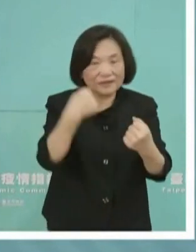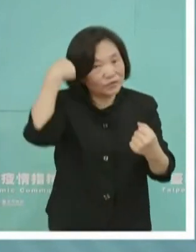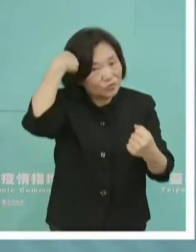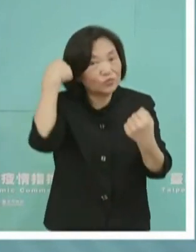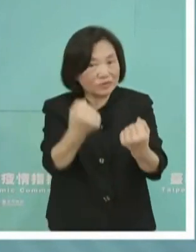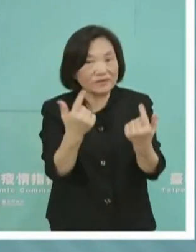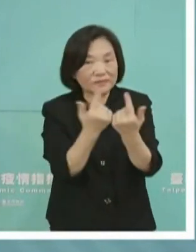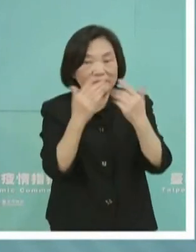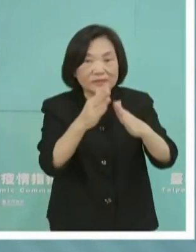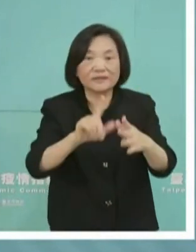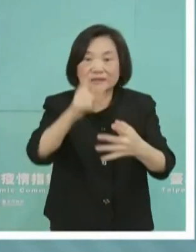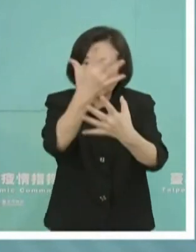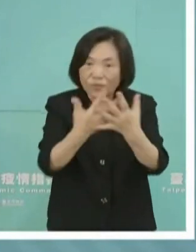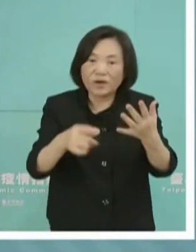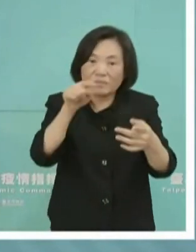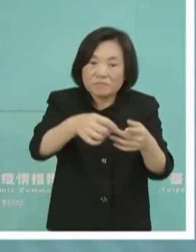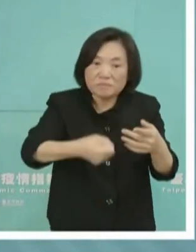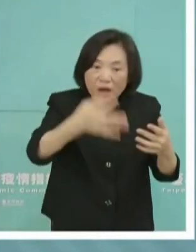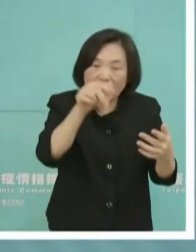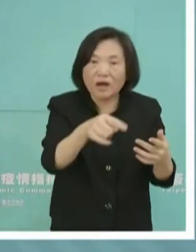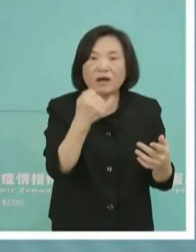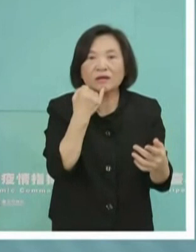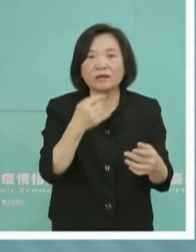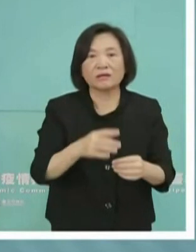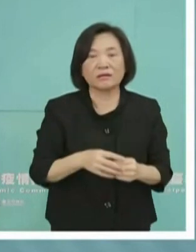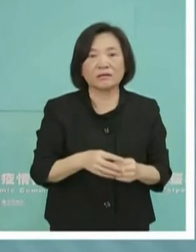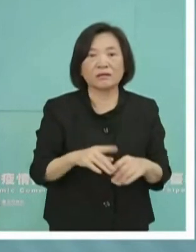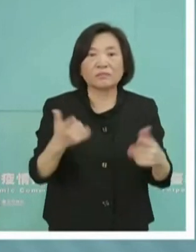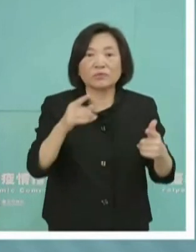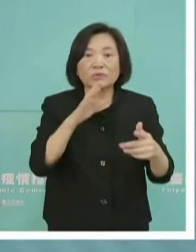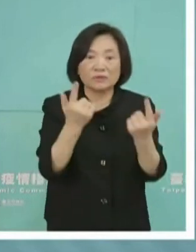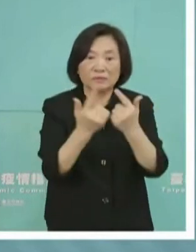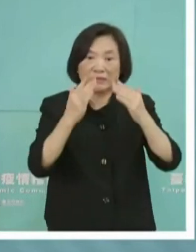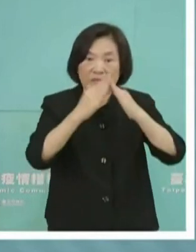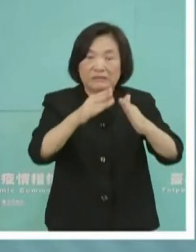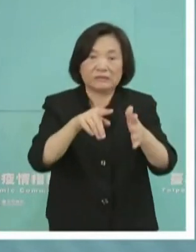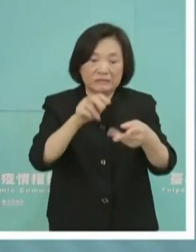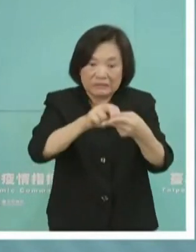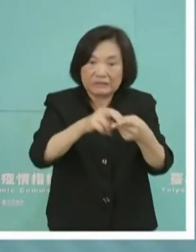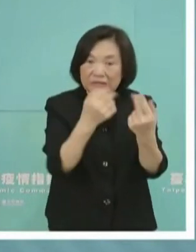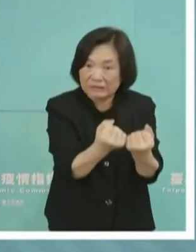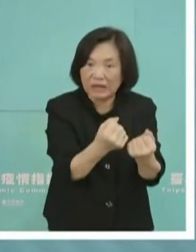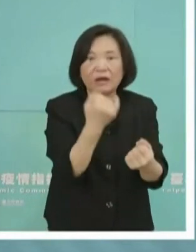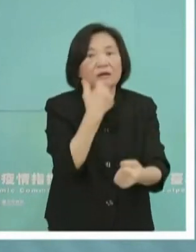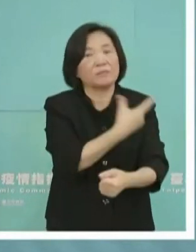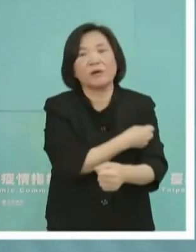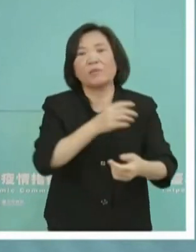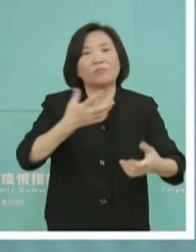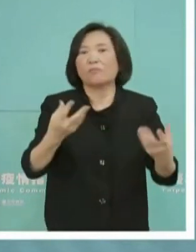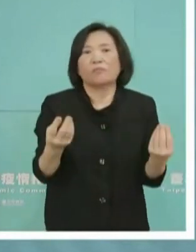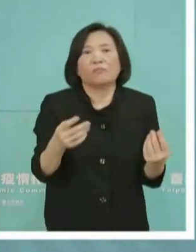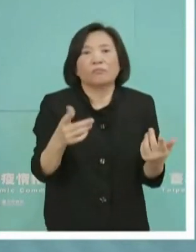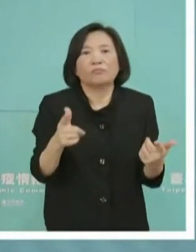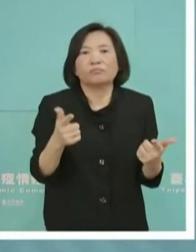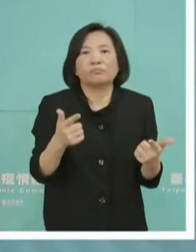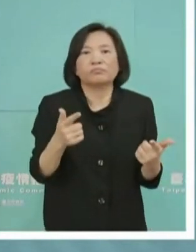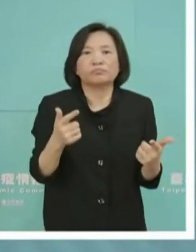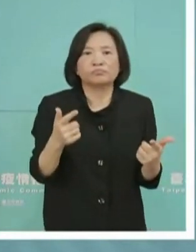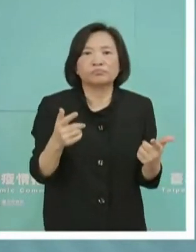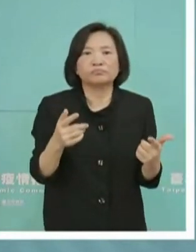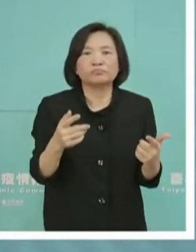市的哦，那上网登记，我们也没有去说只有台北市级的才可以在台北市打，我们也没有搞到那样，所